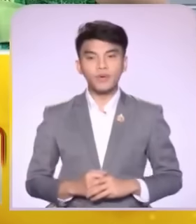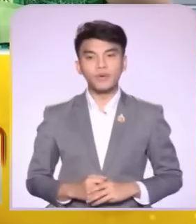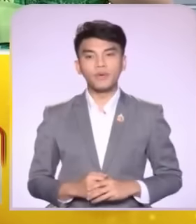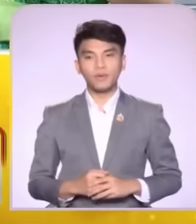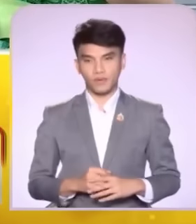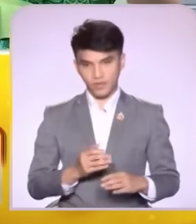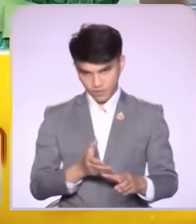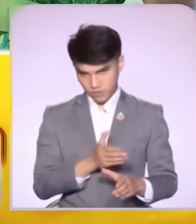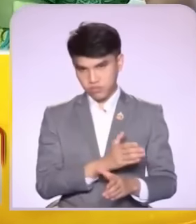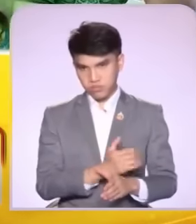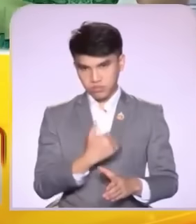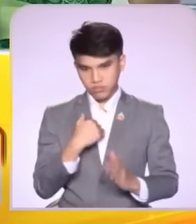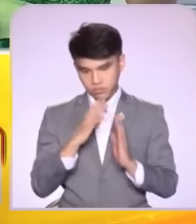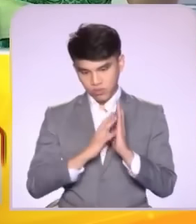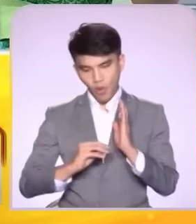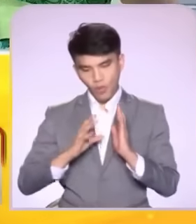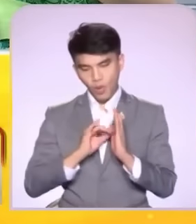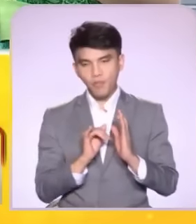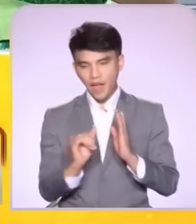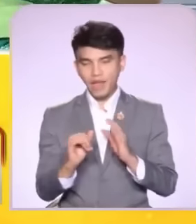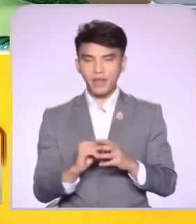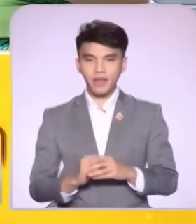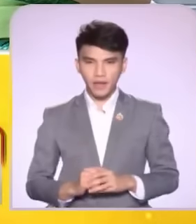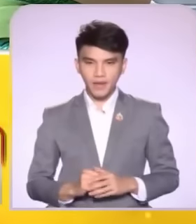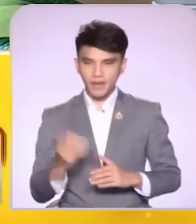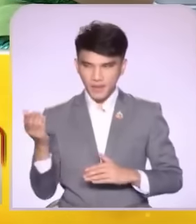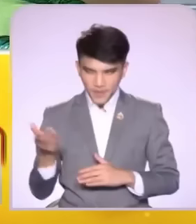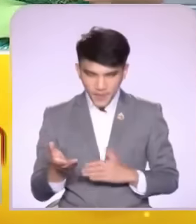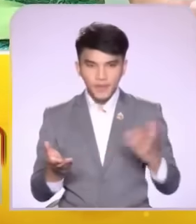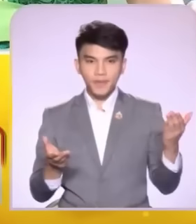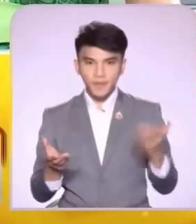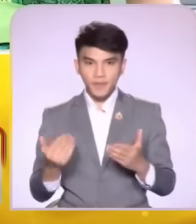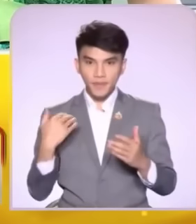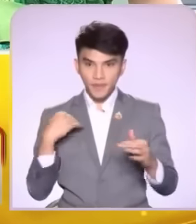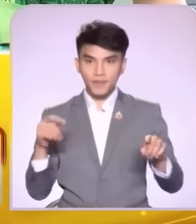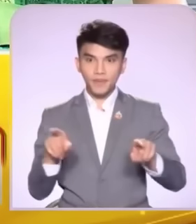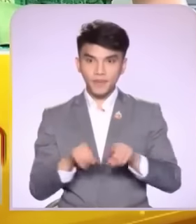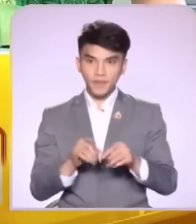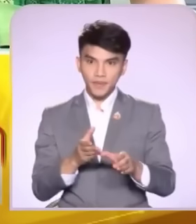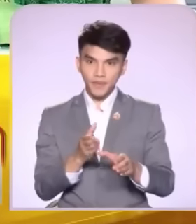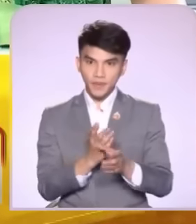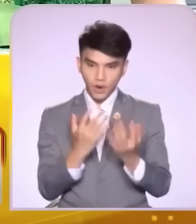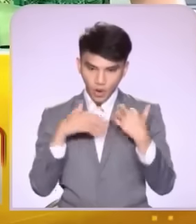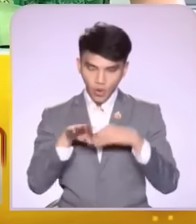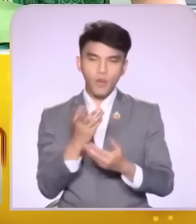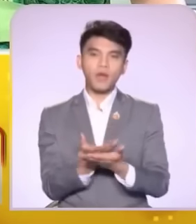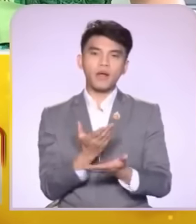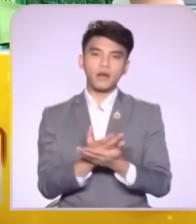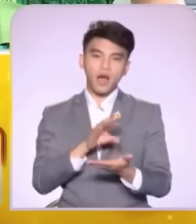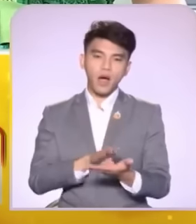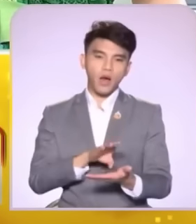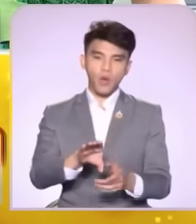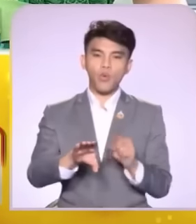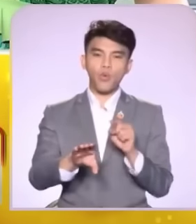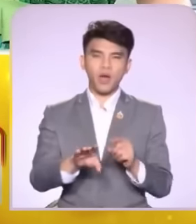าเคยไปอบร ม เคยถูกชักชวน ค่ะ หรือบางคนก็เคยไปร่วมลงทุน